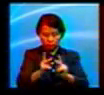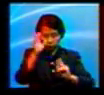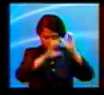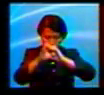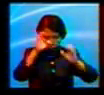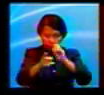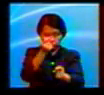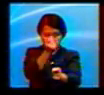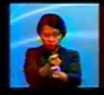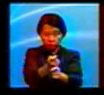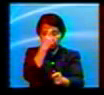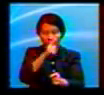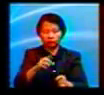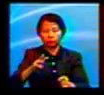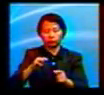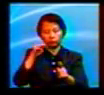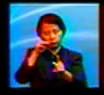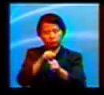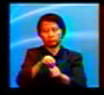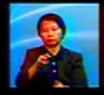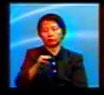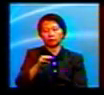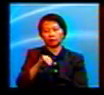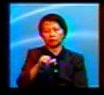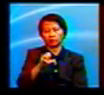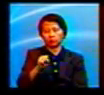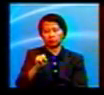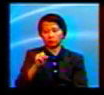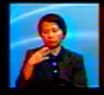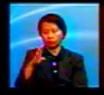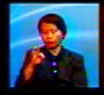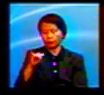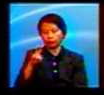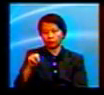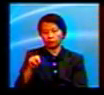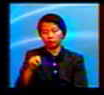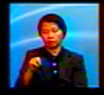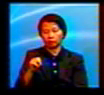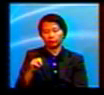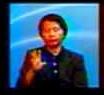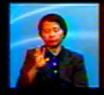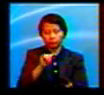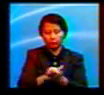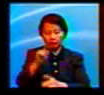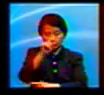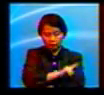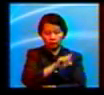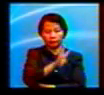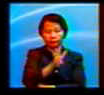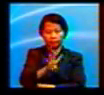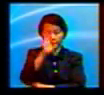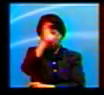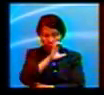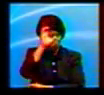pencarian yang ditetapkan untuk misi Bluefin 21. Dan ini memang benar seperti awal tadi Kai dan Chikin ada menyebut bahawa hari ke-44